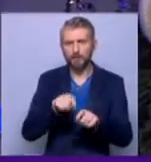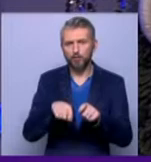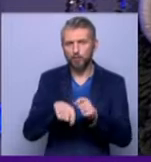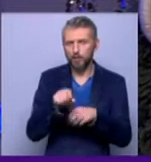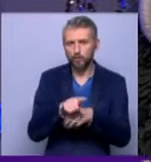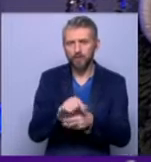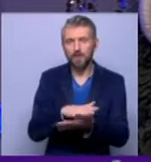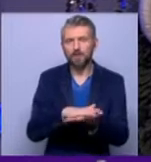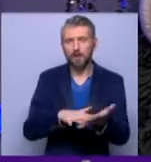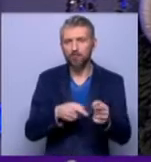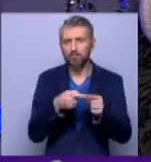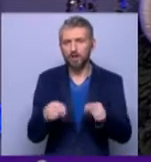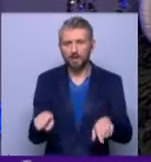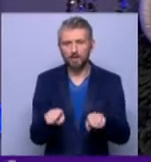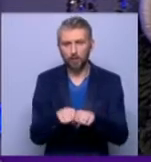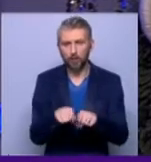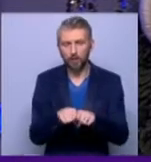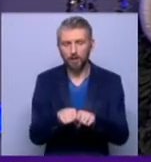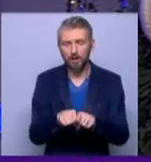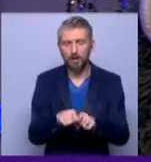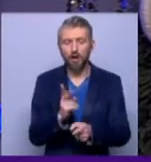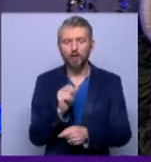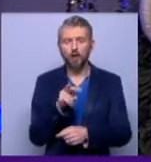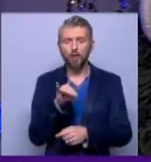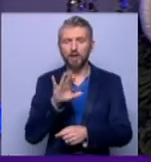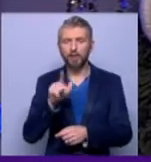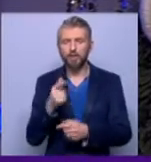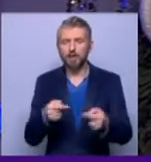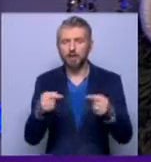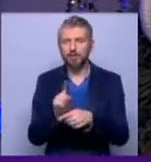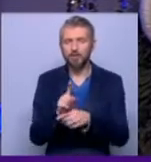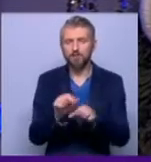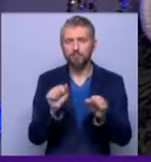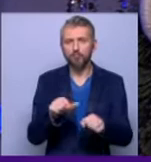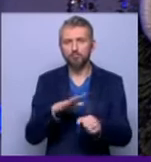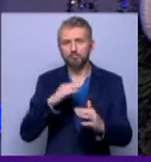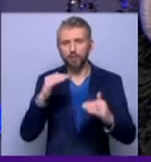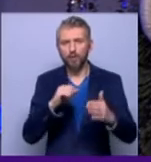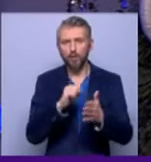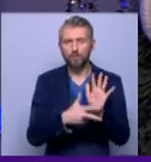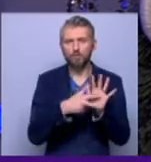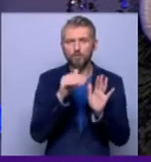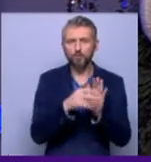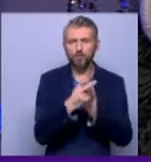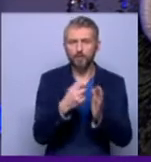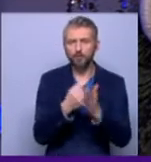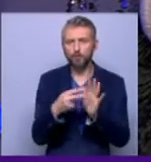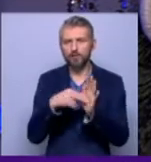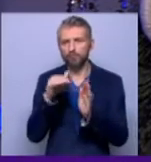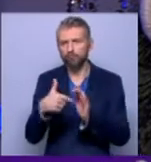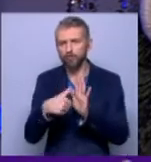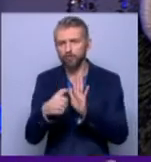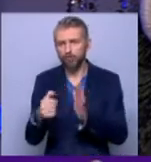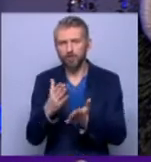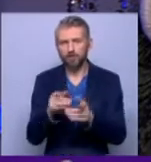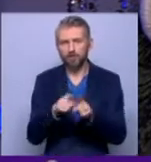функции. Дальше процесс идет следующим образом, то есть калорийность, согласно нормативам, она может колебаться от 8200 до 7600. Тут у нас есть